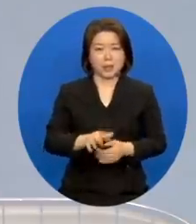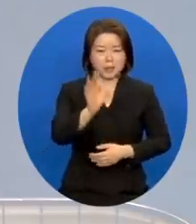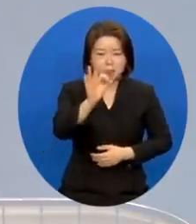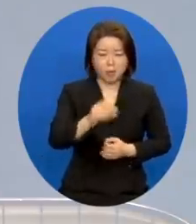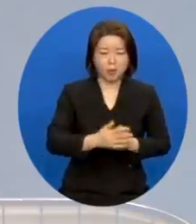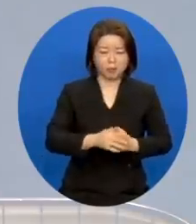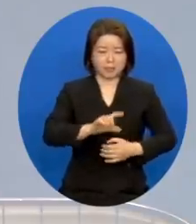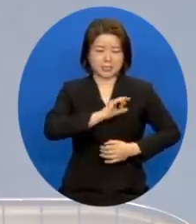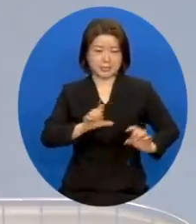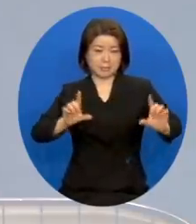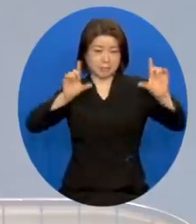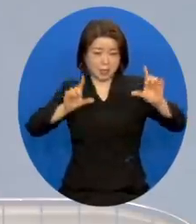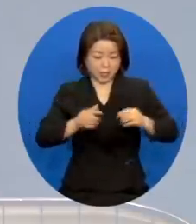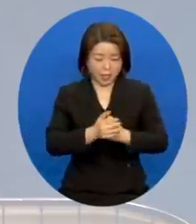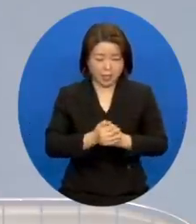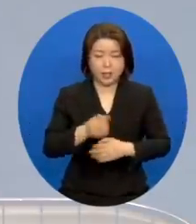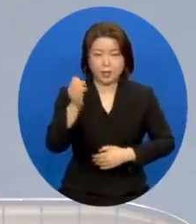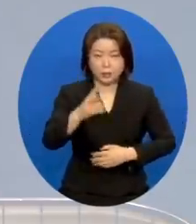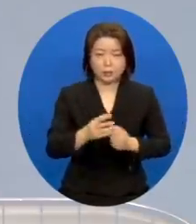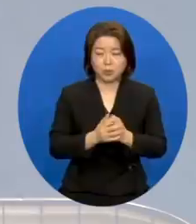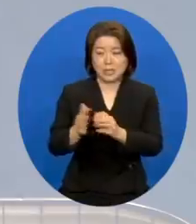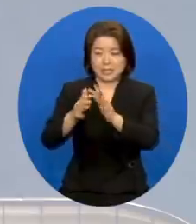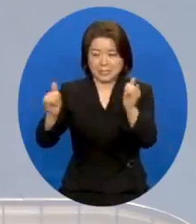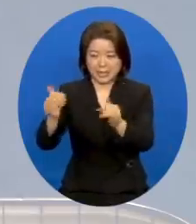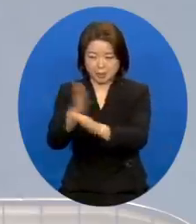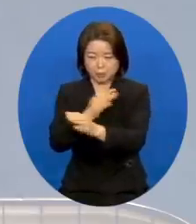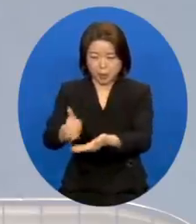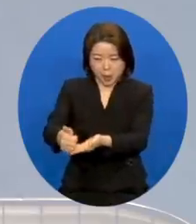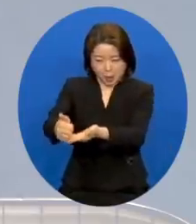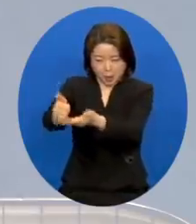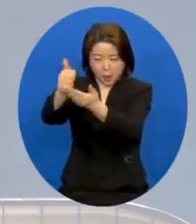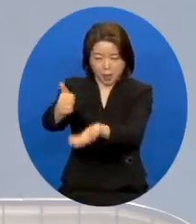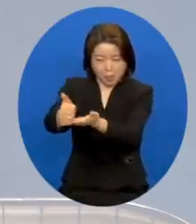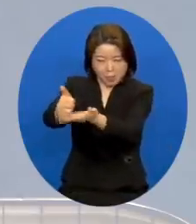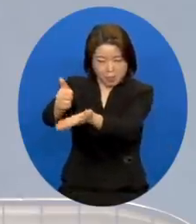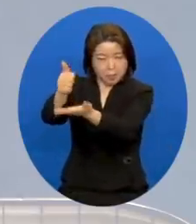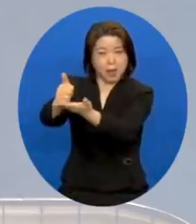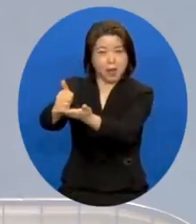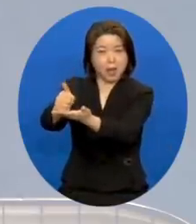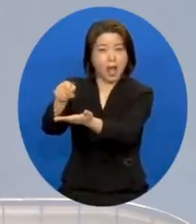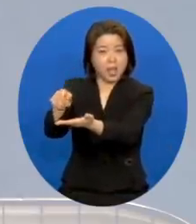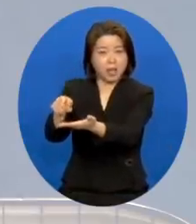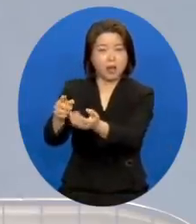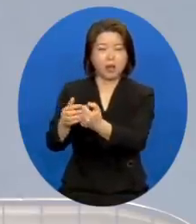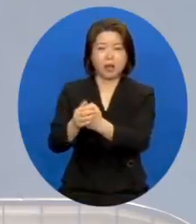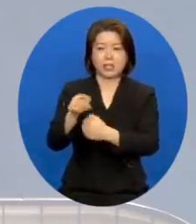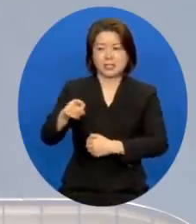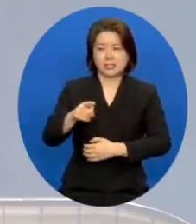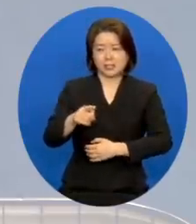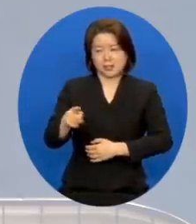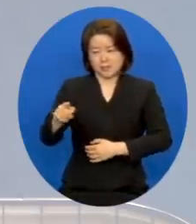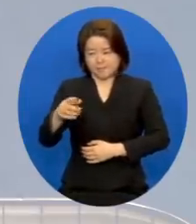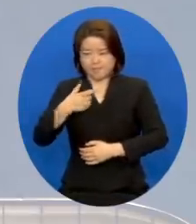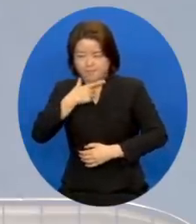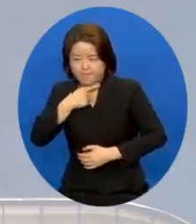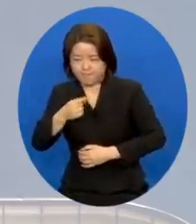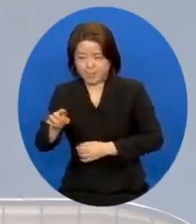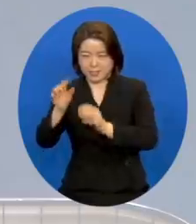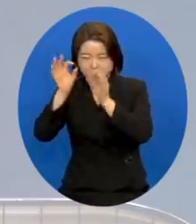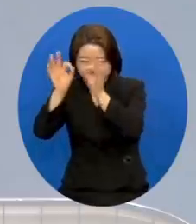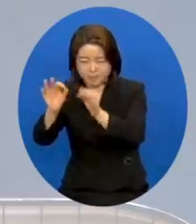명에 사람들로부터 높임을 받는 것 칭찬 받는거 거기에 목숨을 걸었어요